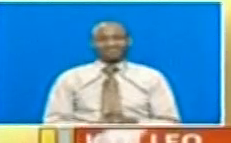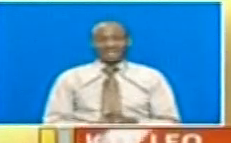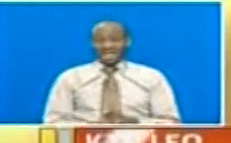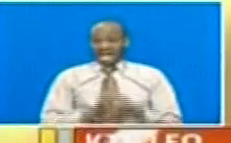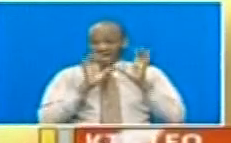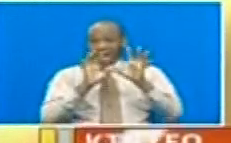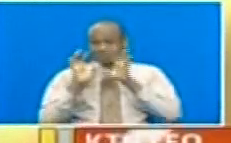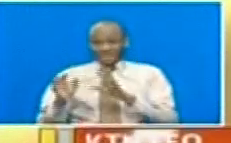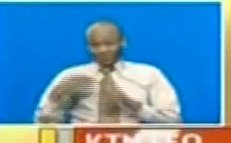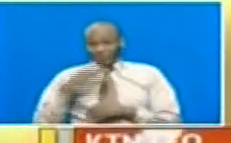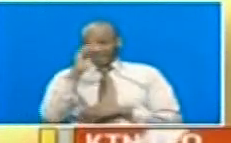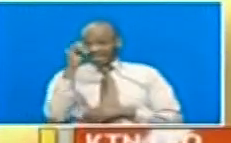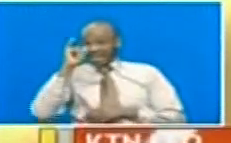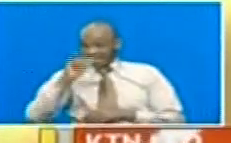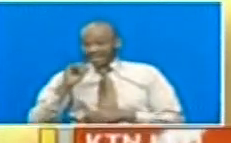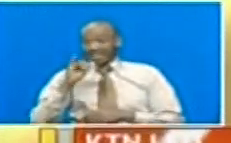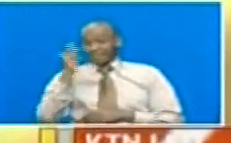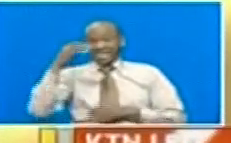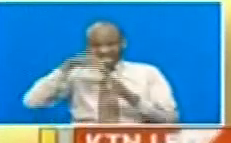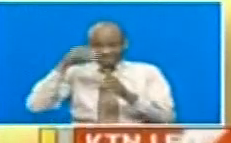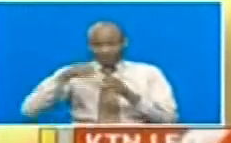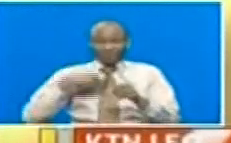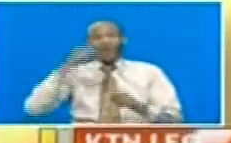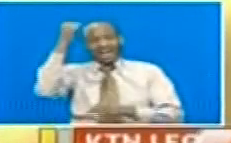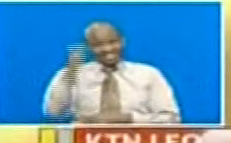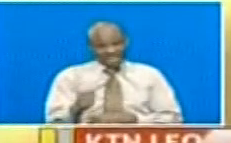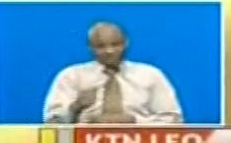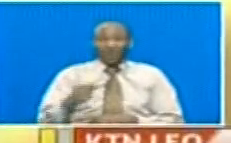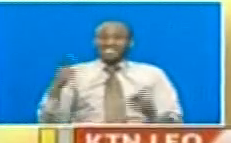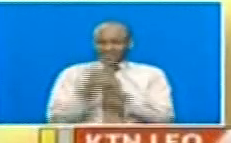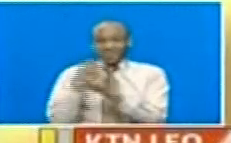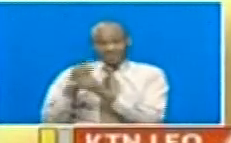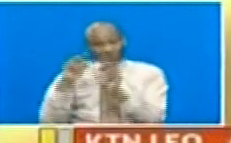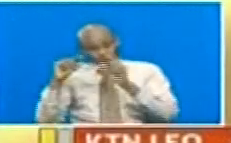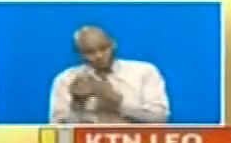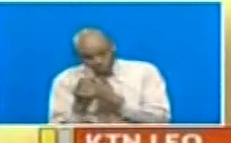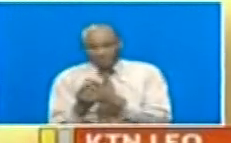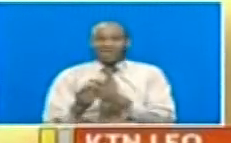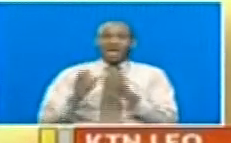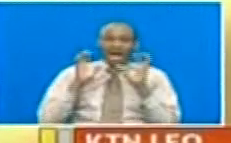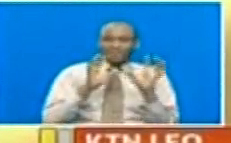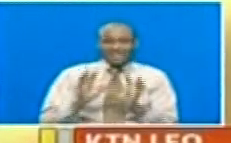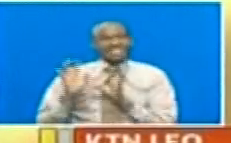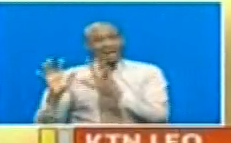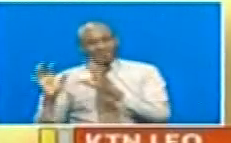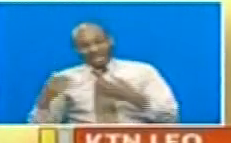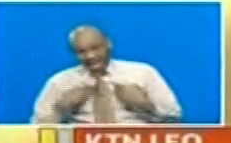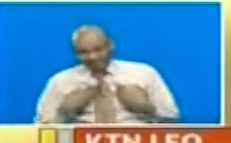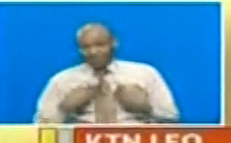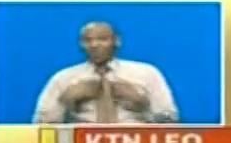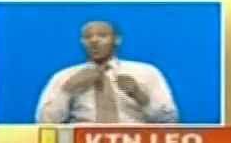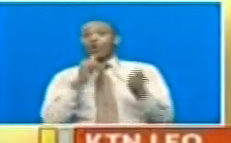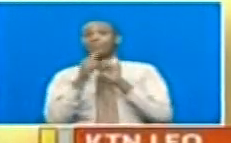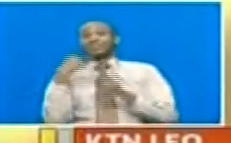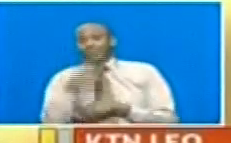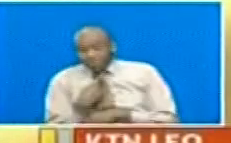Kampeni za uchaguzi mdogo wa Kajiado ya Kati imefikia kilele, huku kila mwamba ngoma akiendelea kuvuta upande wake. Kinyang’anyiro ni kati ya muungano